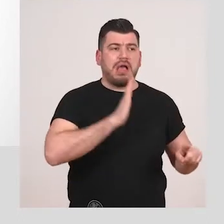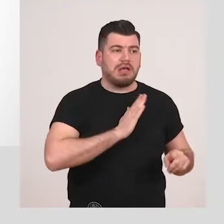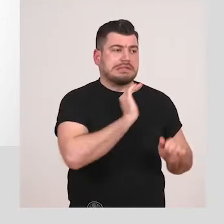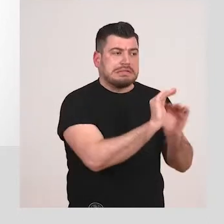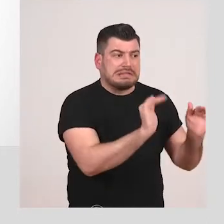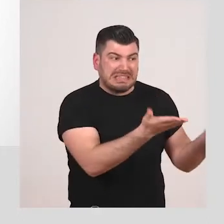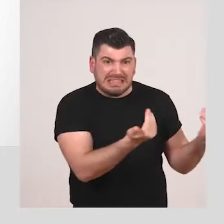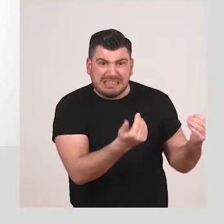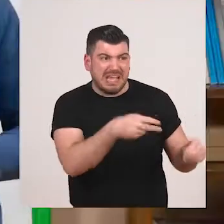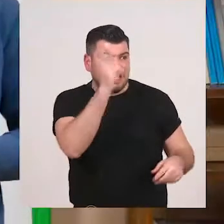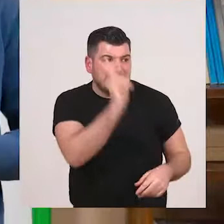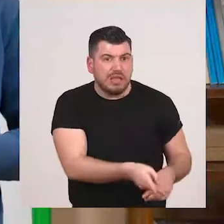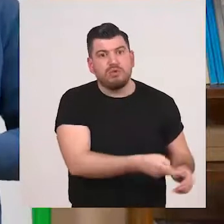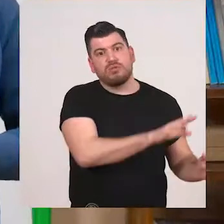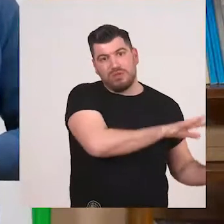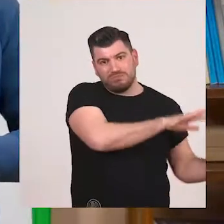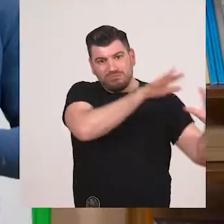όταν χρειαστεί με το δικό τους οπλισμό.